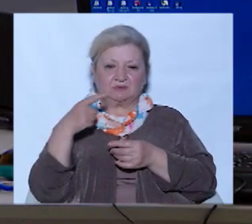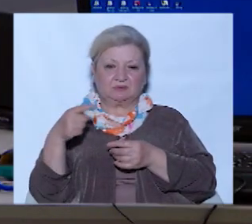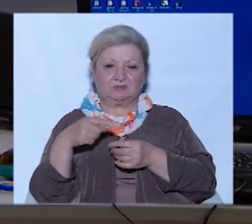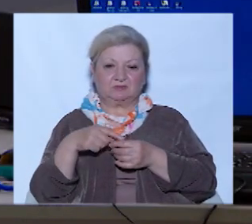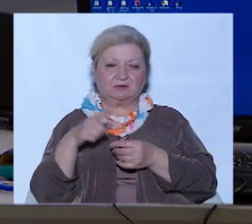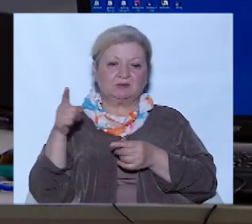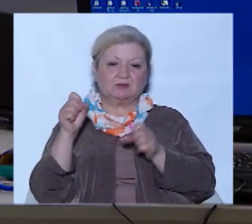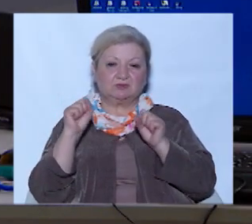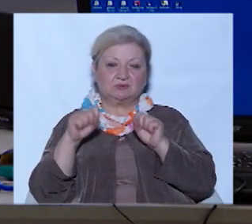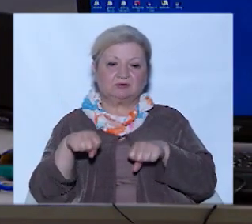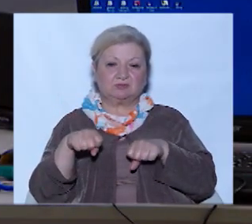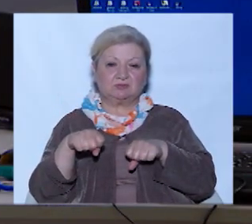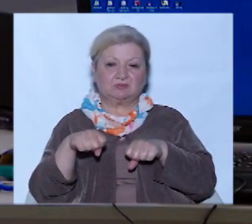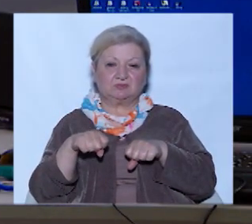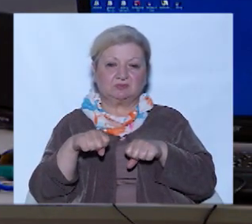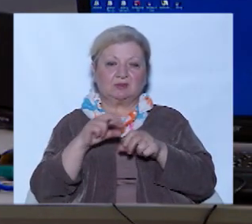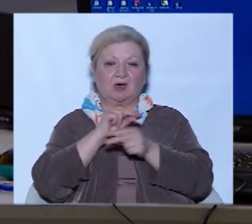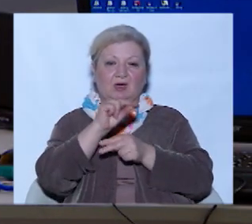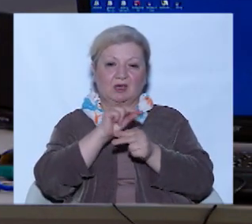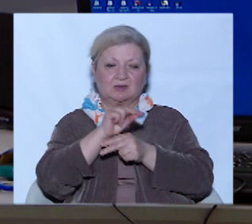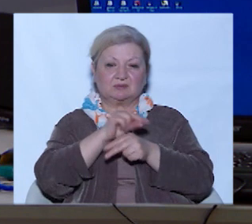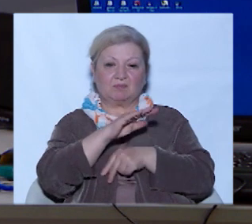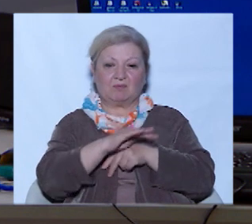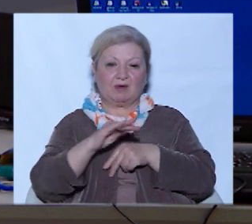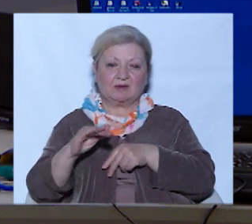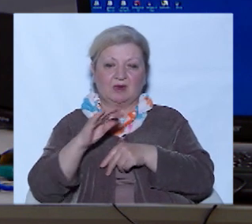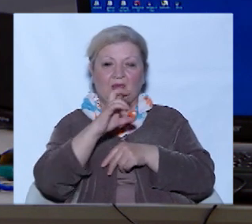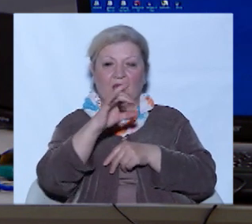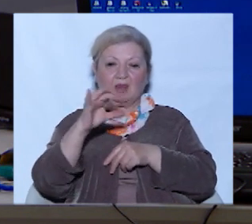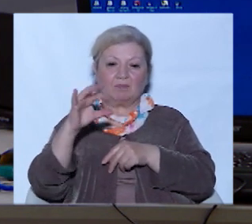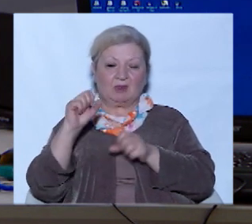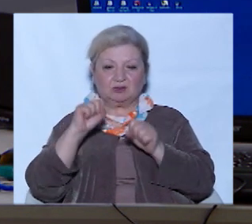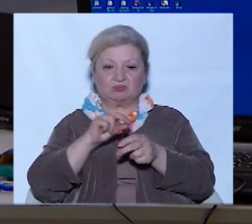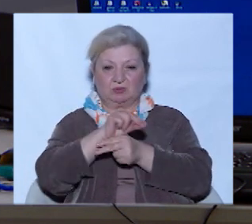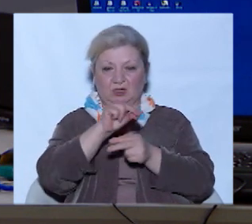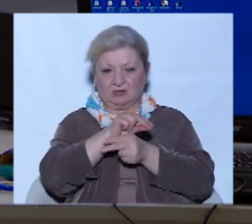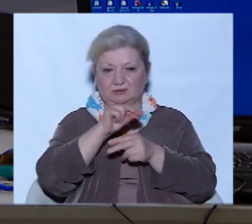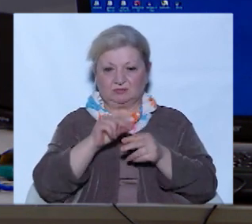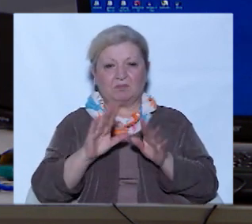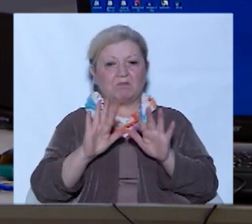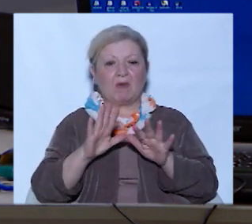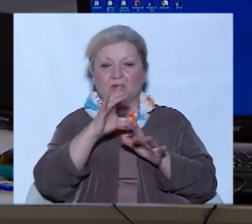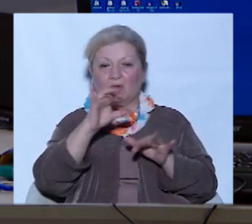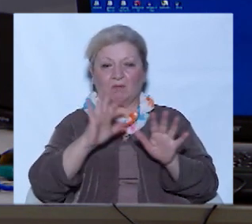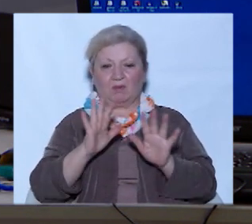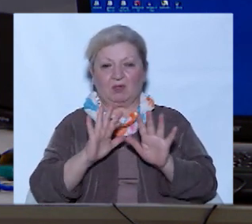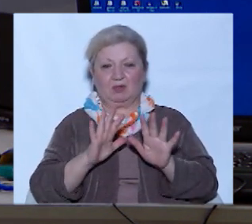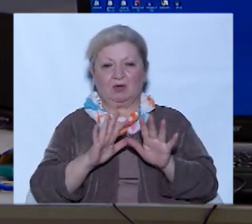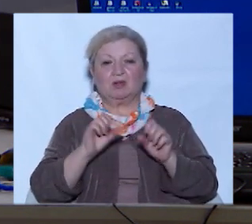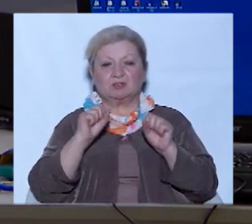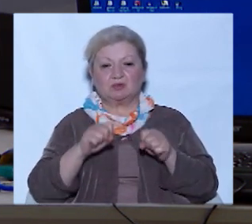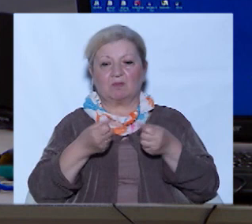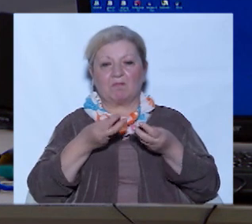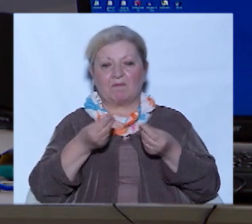წ ეს ერთი რომ მას შეუძლია ასწავლოს ბავშვებს ანბანი კი ბატონო არა მარტო ანბანი